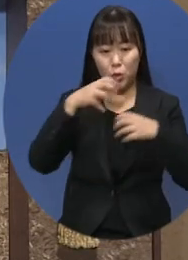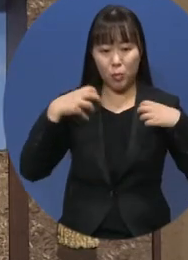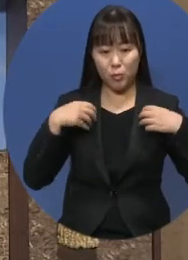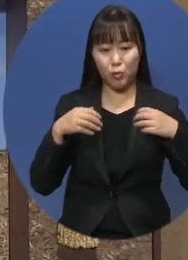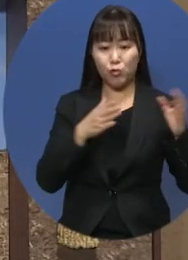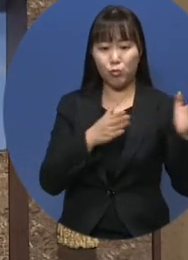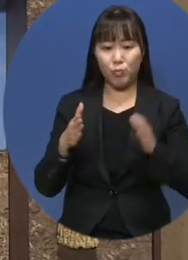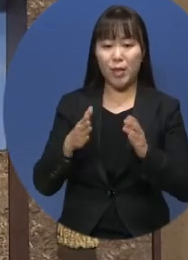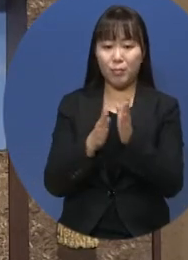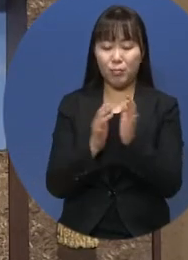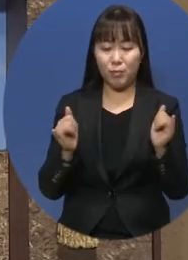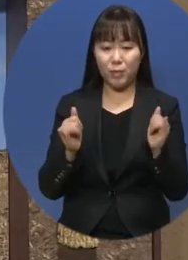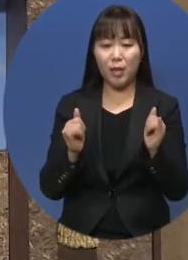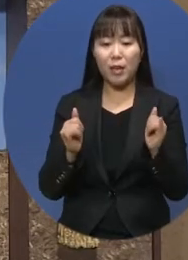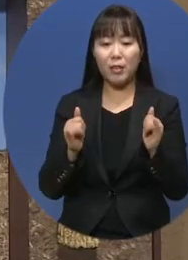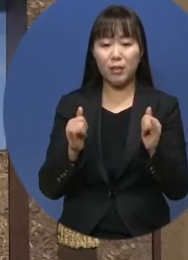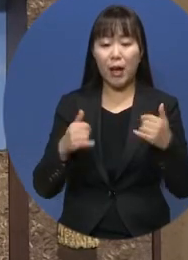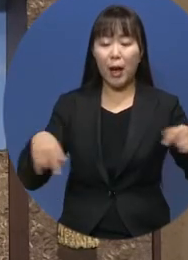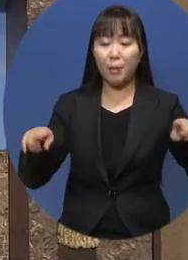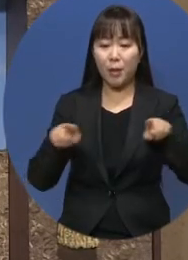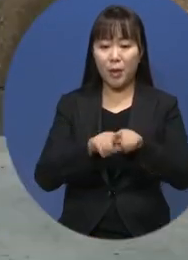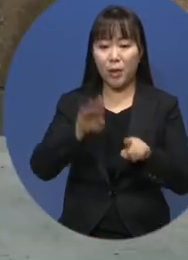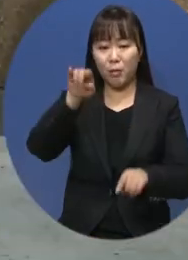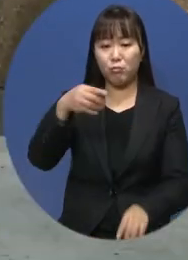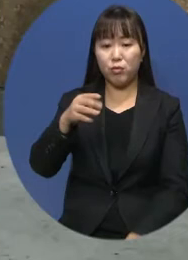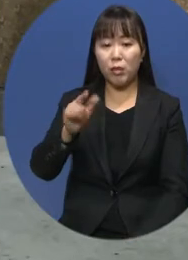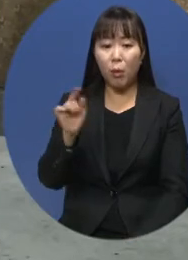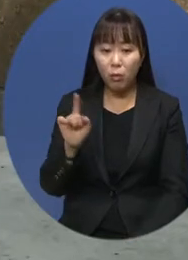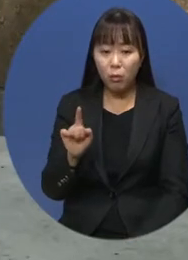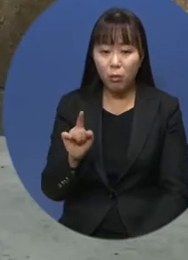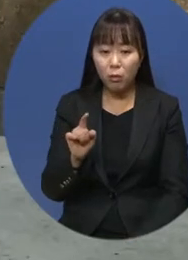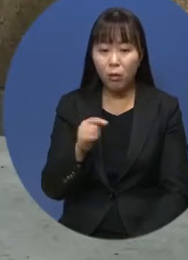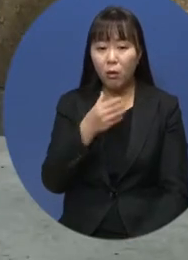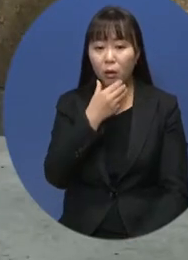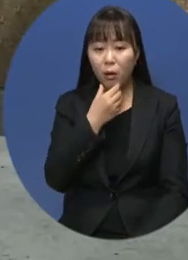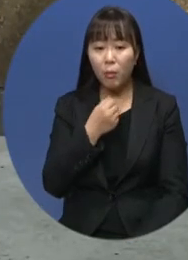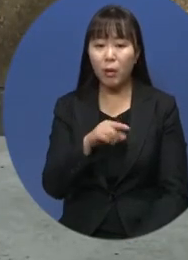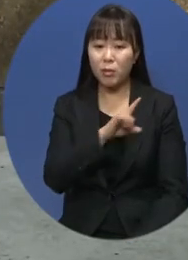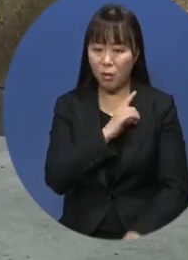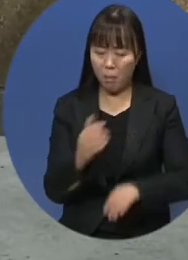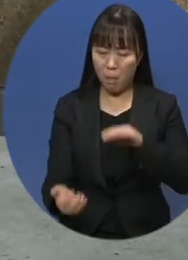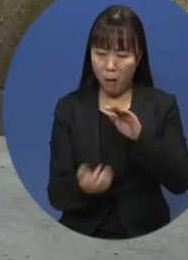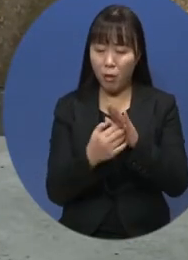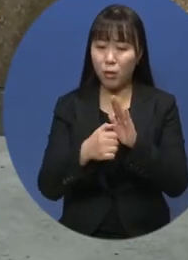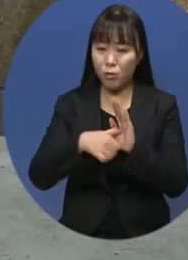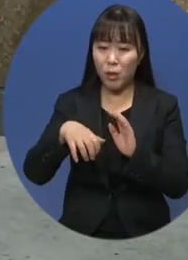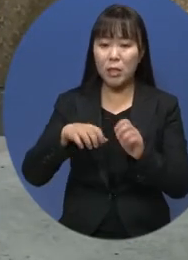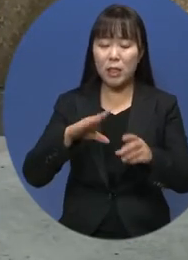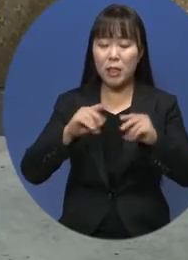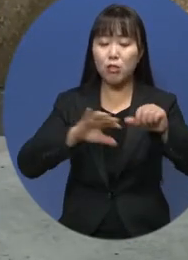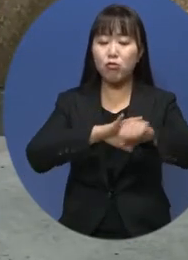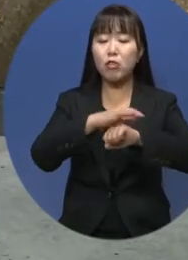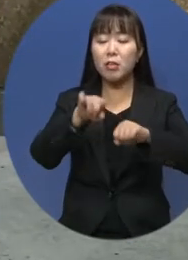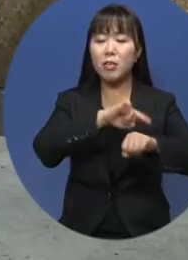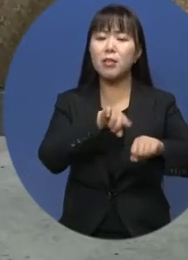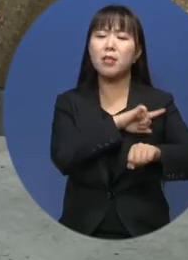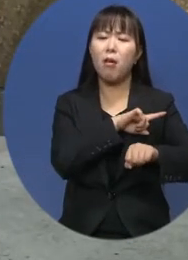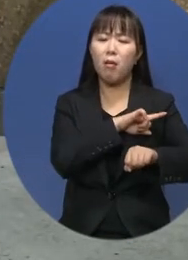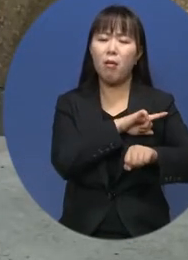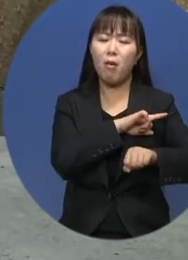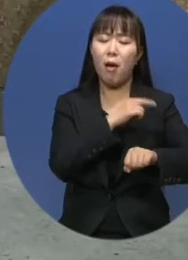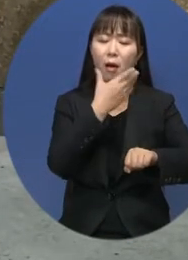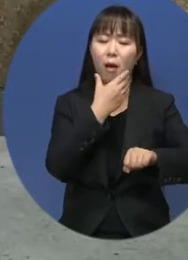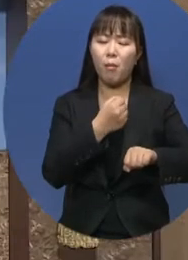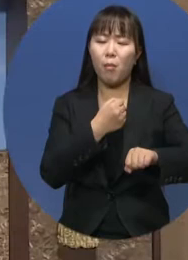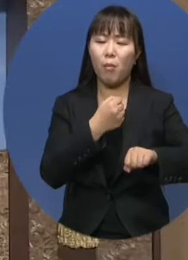분들 하고 부패를 다녀왔는데 부탄의 행복해서 가에 이진우 에 지구촌에서 가장 높다